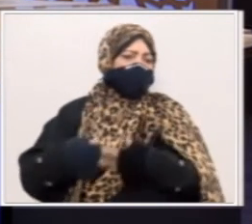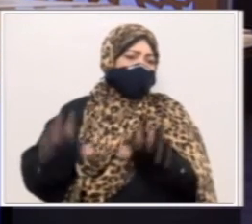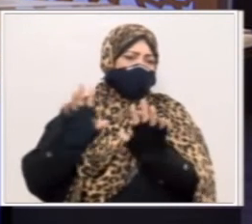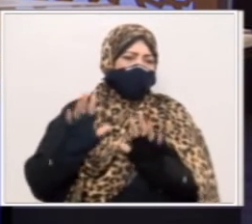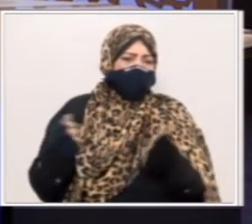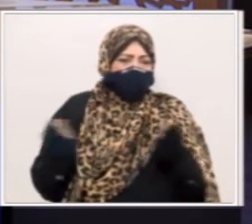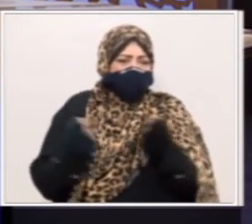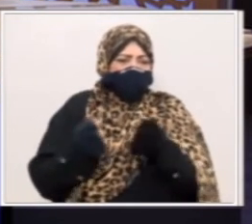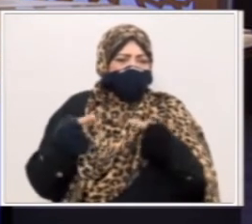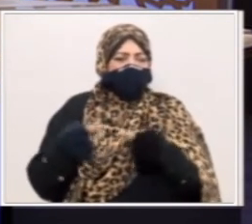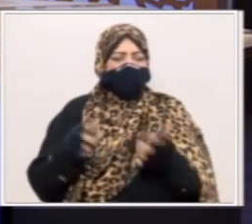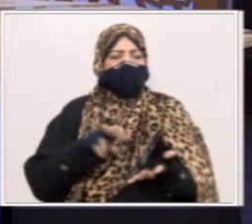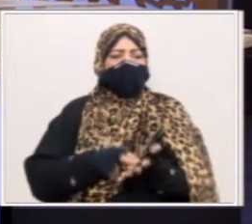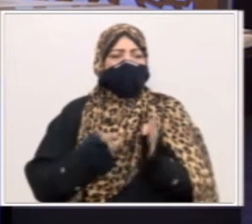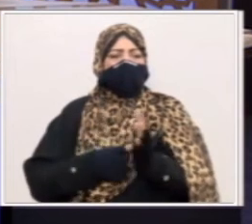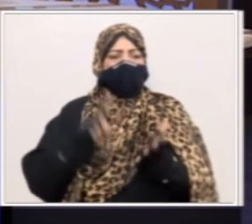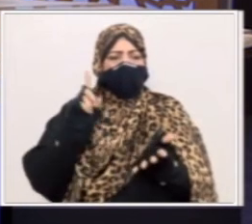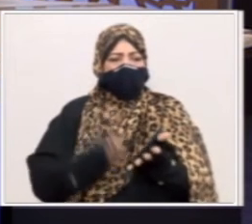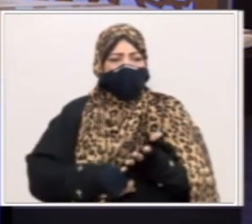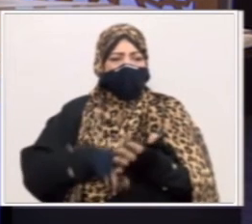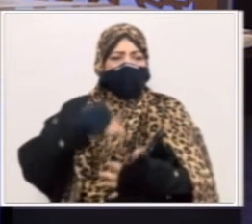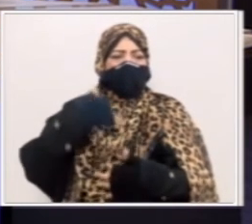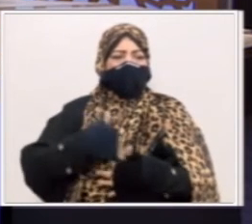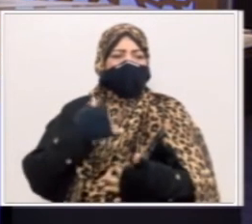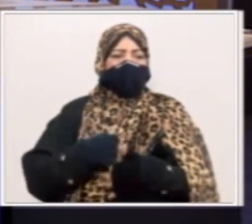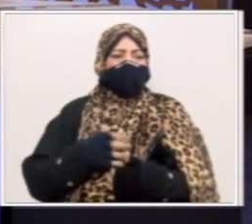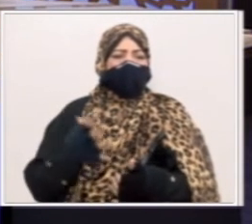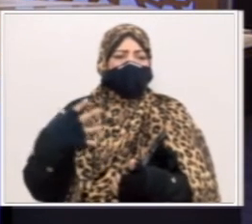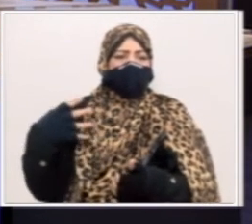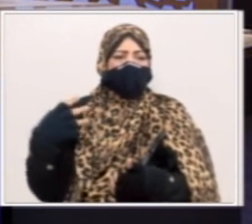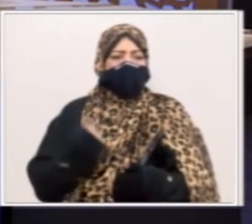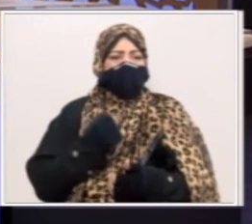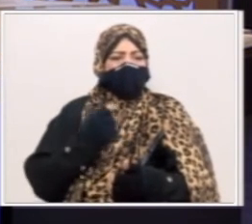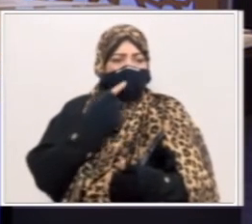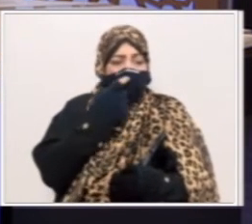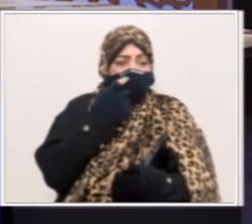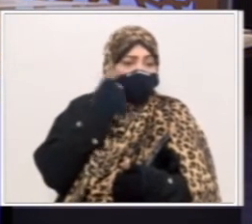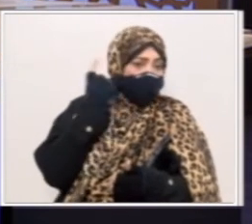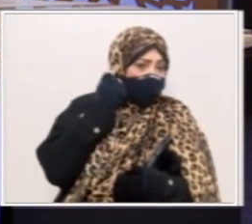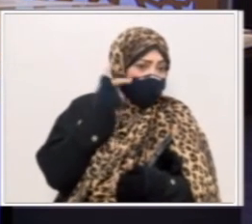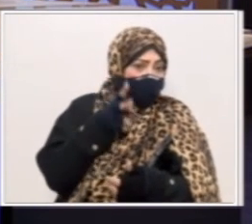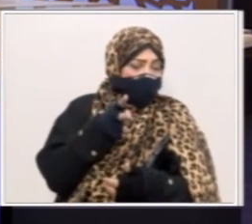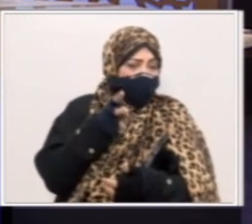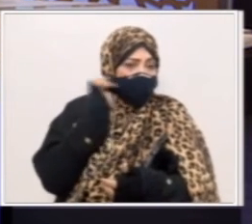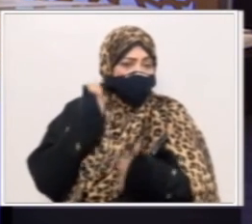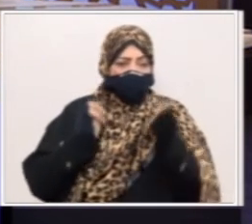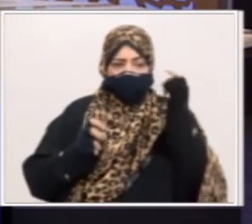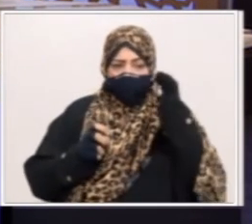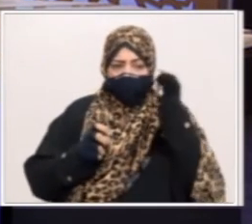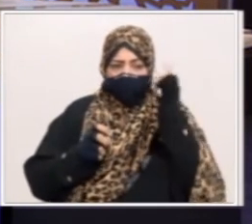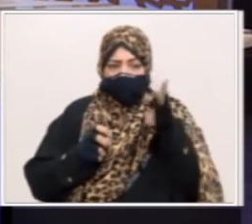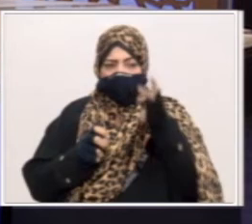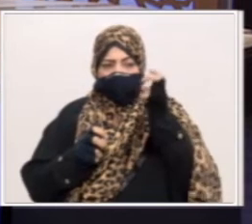الظن. الأحكام الشرعية تبنى على غلبة الظن وكذلك التجارب. فهو إن كان